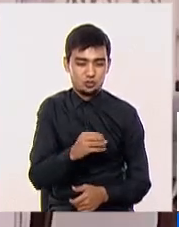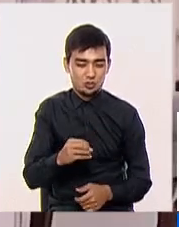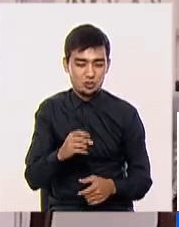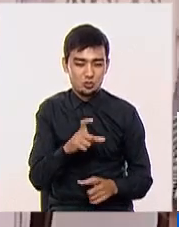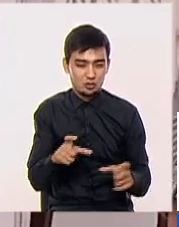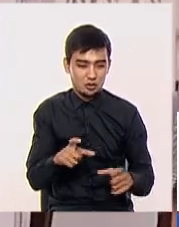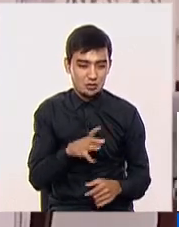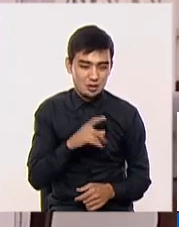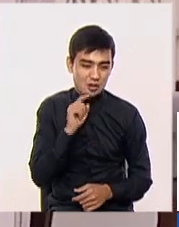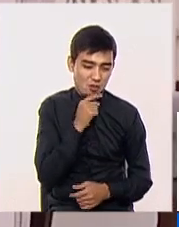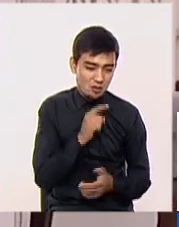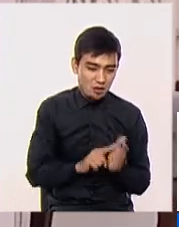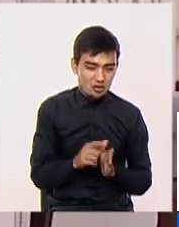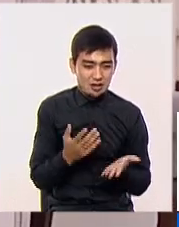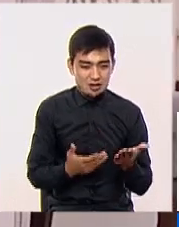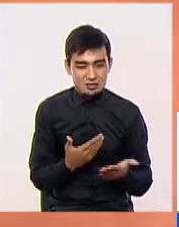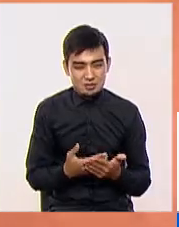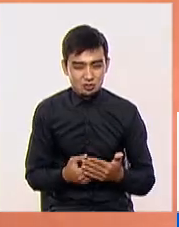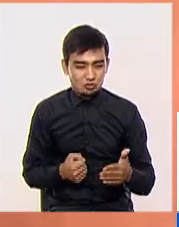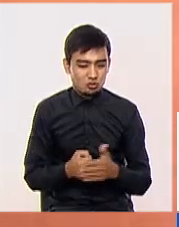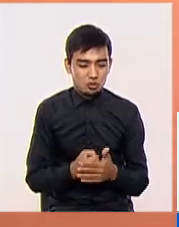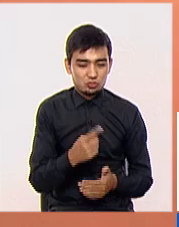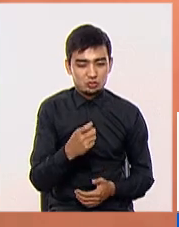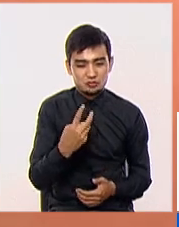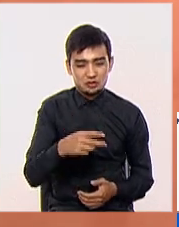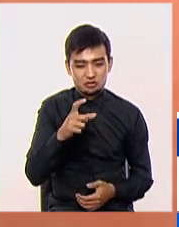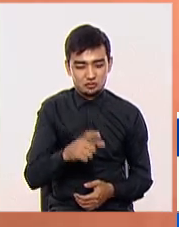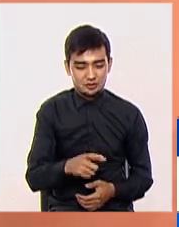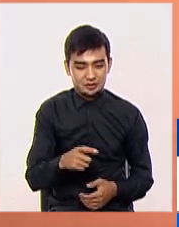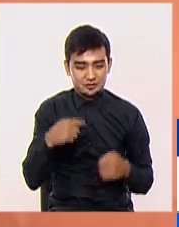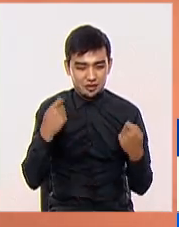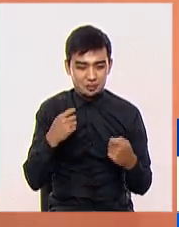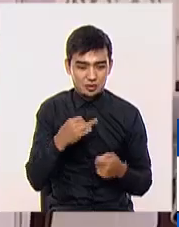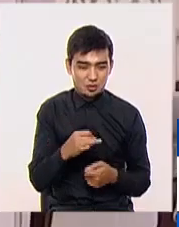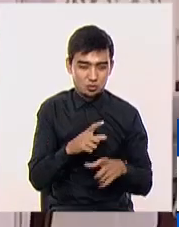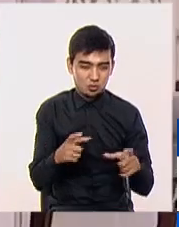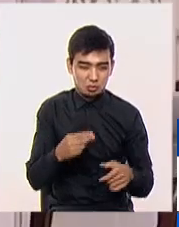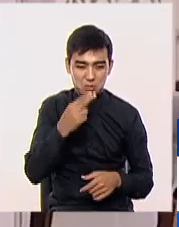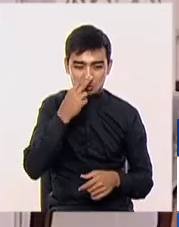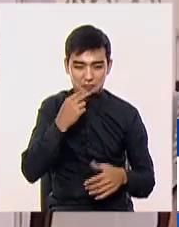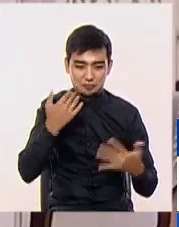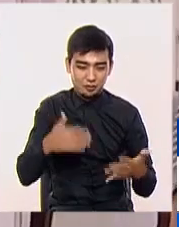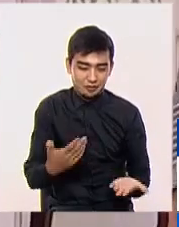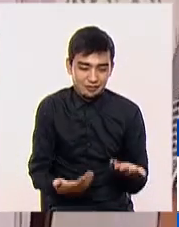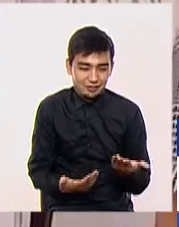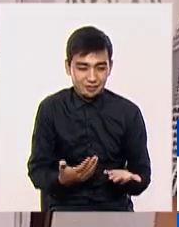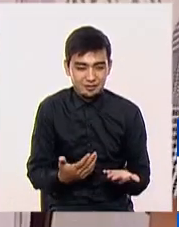не знаю, может экономят, может нет. Максимум это 120 человек свадьба. Возможно, люди привыкли